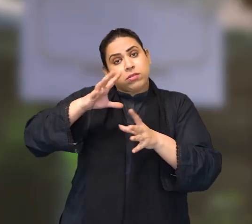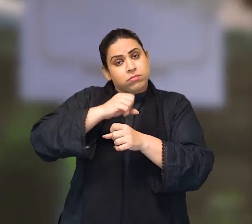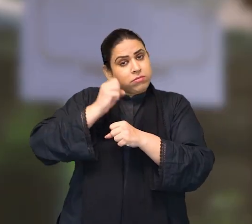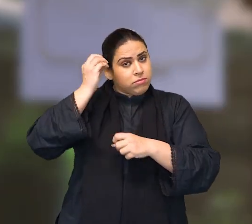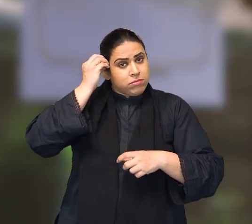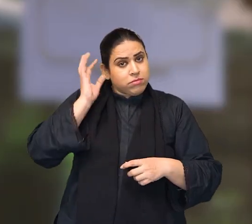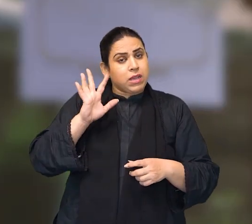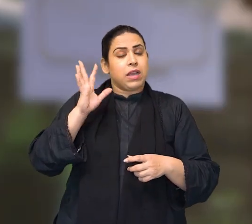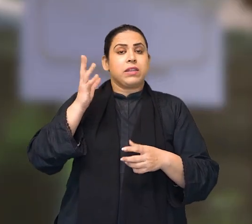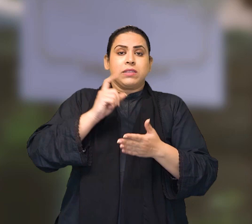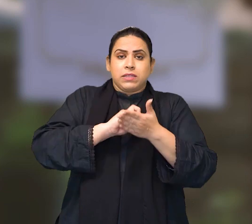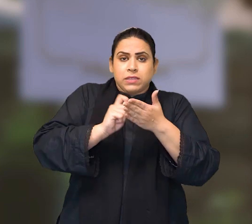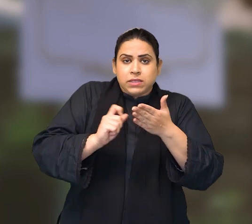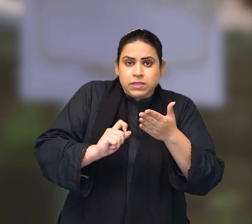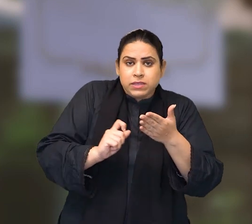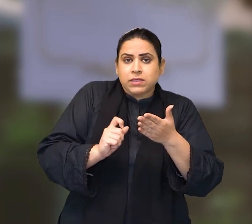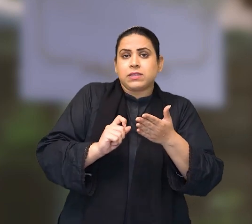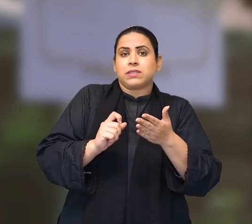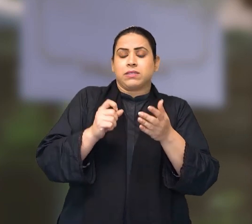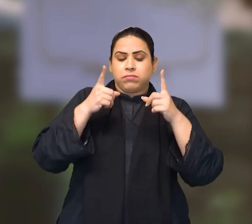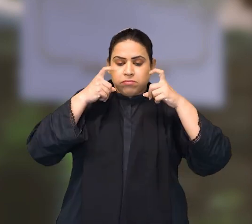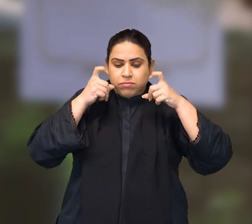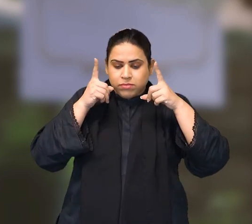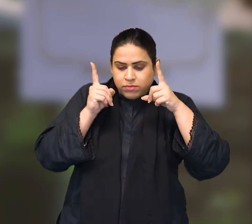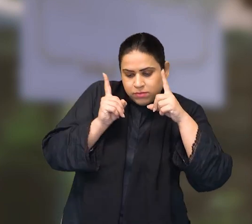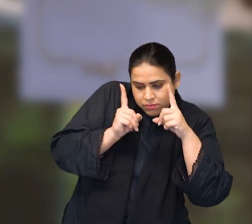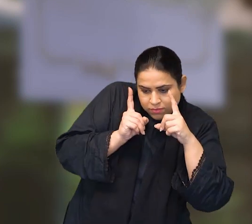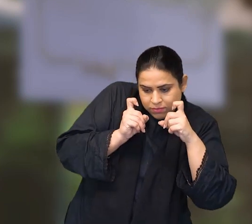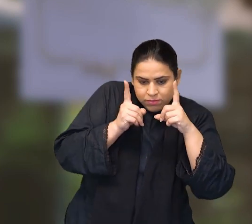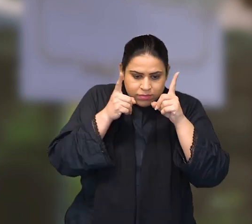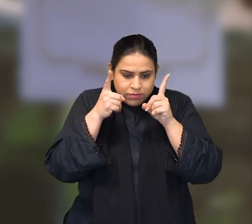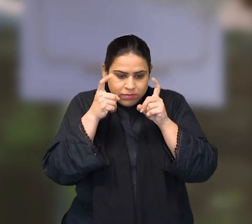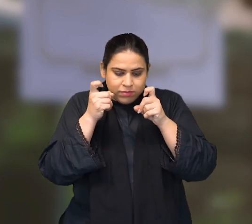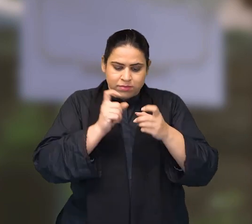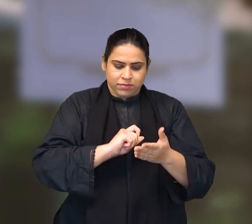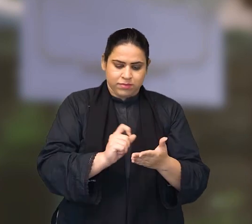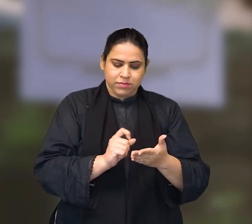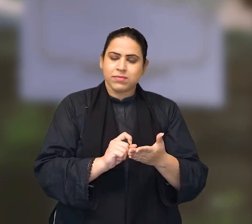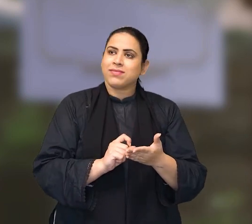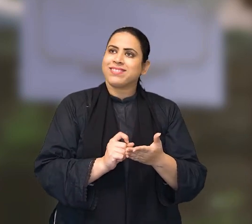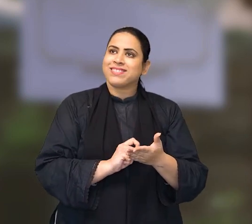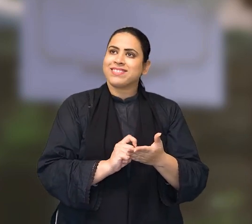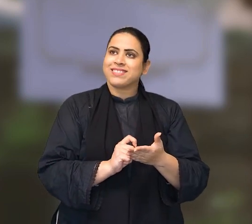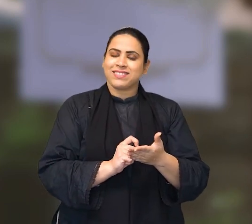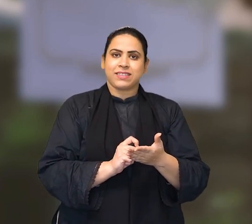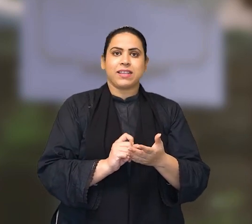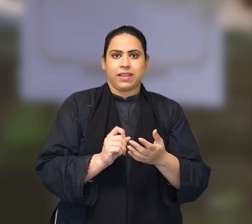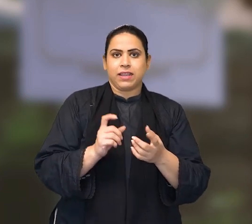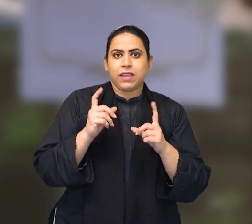ऑल एक्सपीरियंस लाइक जितने भी मैंने निकाह कवर किए हैं, स्पेशली देयर इज़ अ डिफरेंस बिटवीन